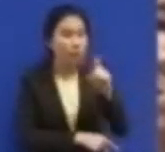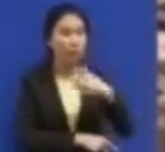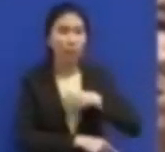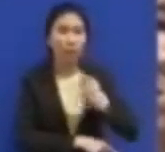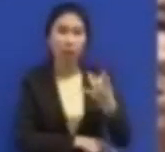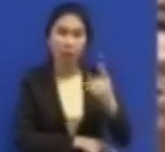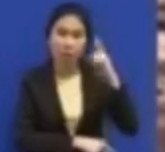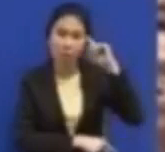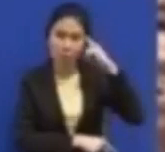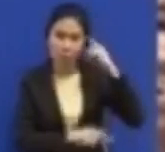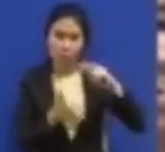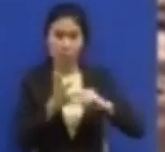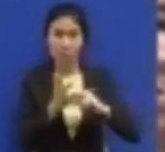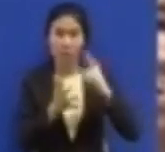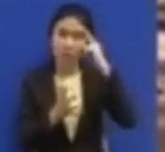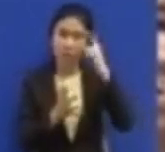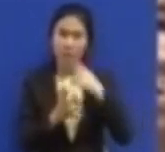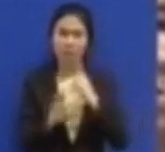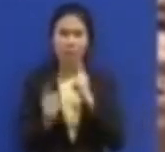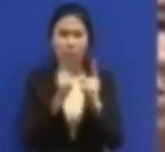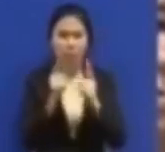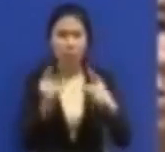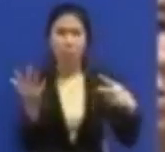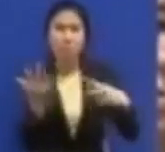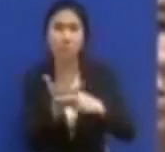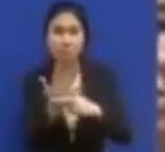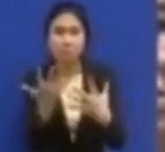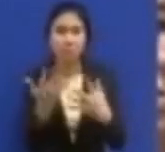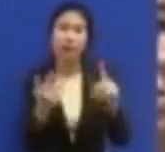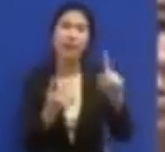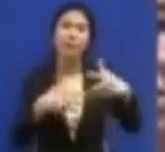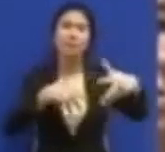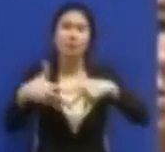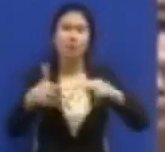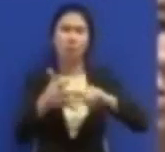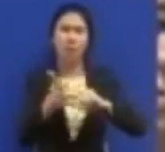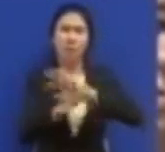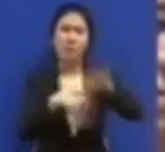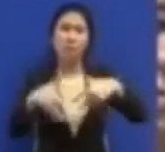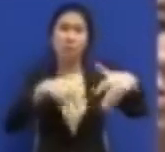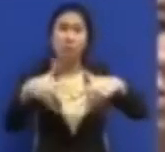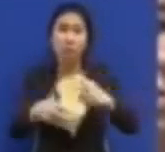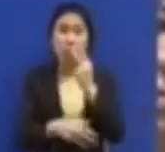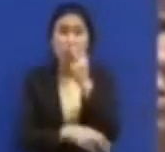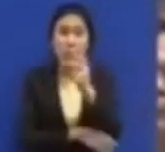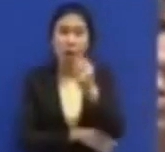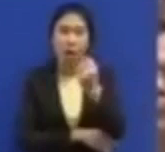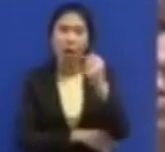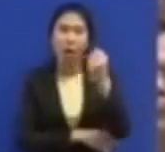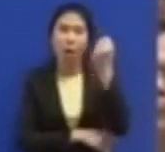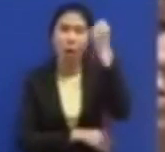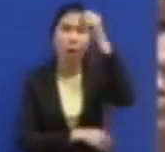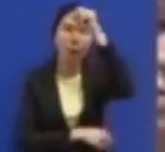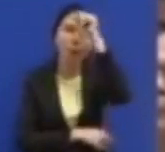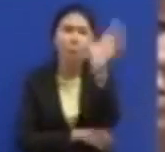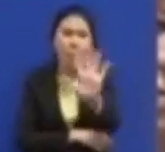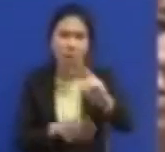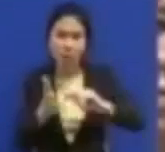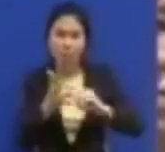ว่าท่านเจรจาอะไรไม่จบประชาชนเขาไม่โง่นะท่านประธานครับขออภัยถอนคำว่าโง่ครับประชาชนเขาฉลาด